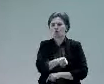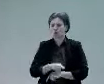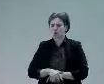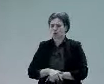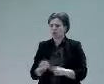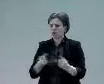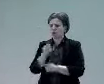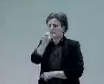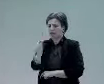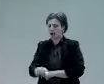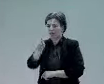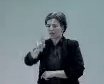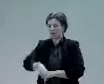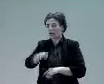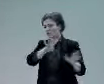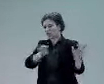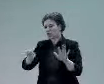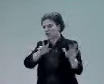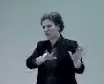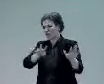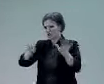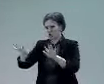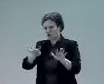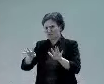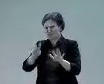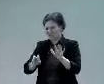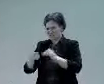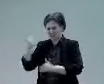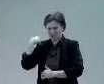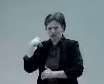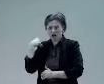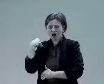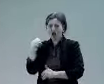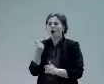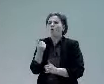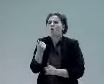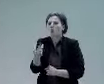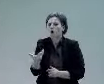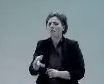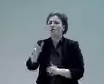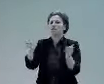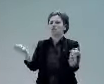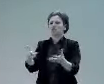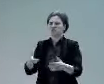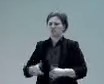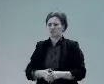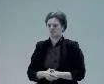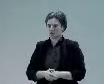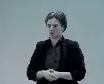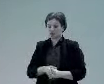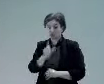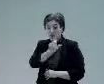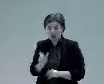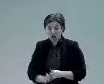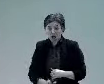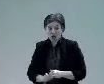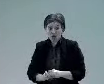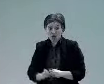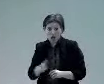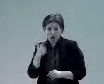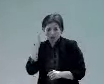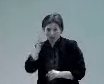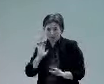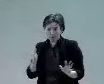in Italia nel 1999, 20 anni fa, erano 17. Siamo uno dei paesi più